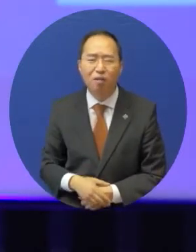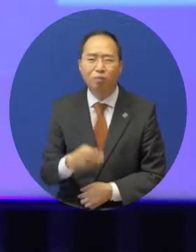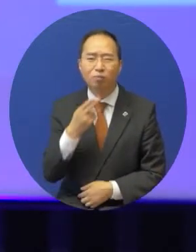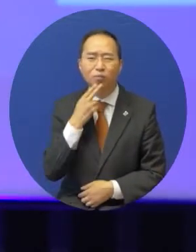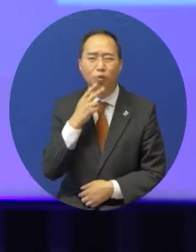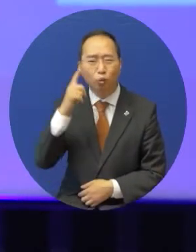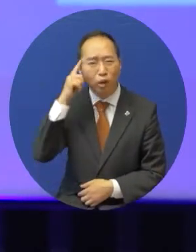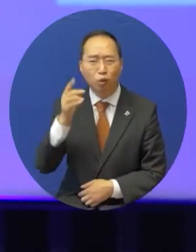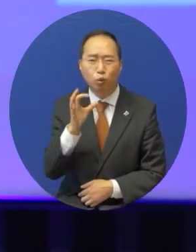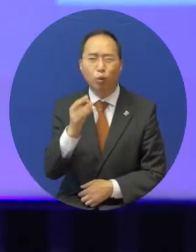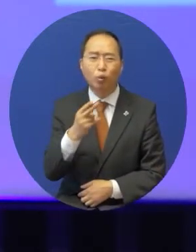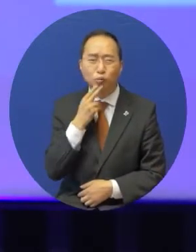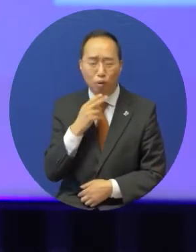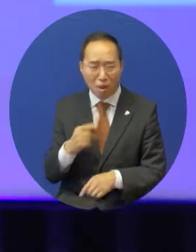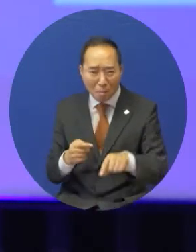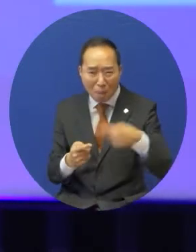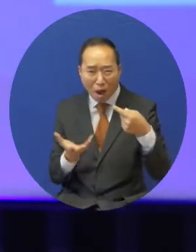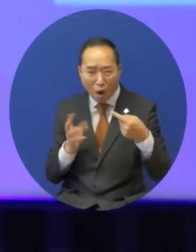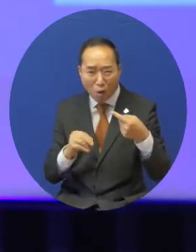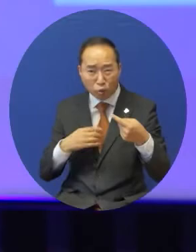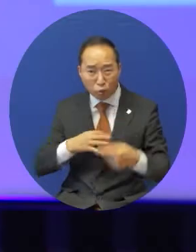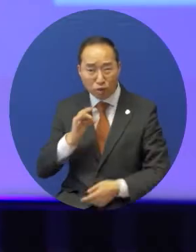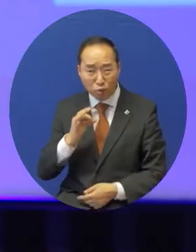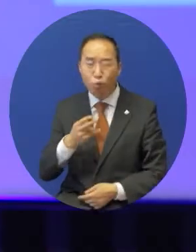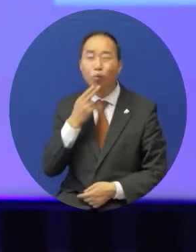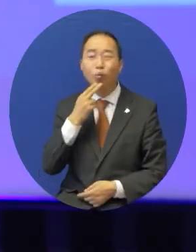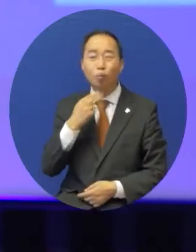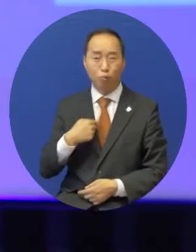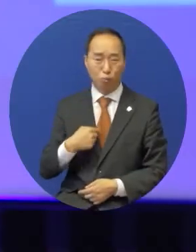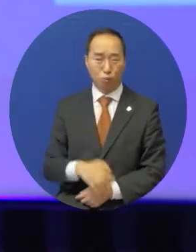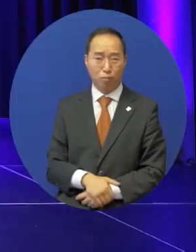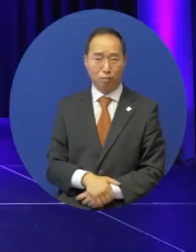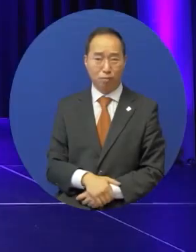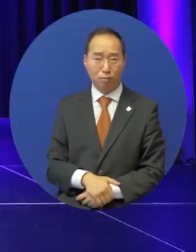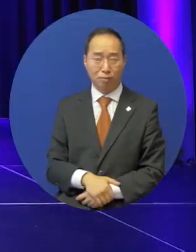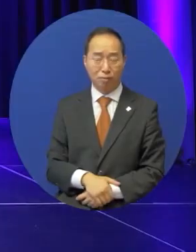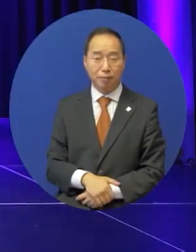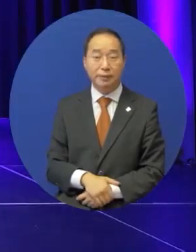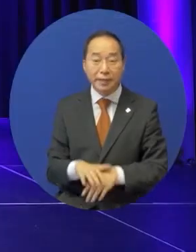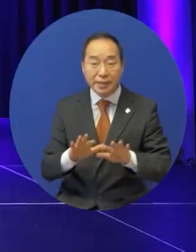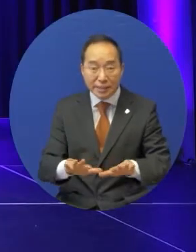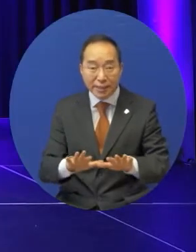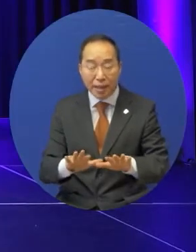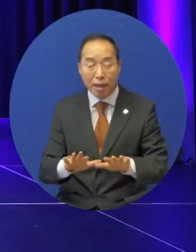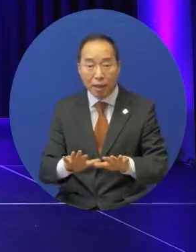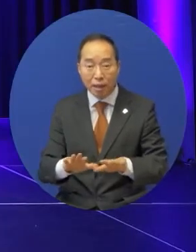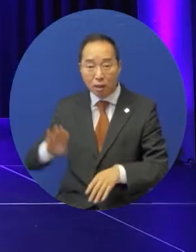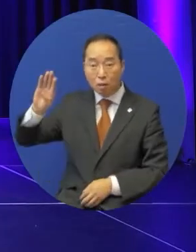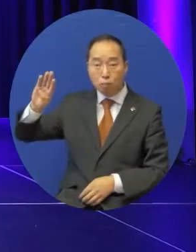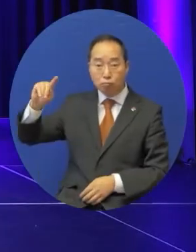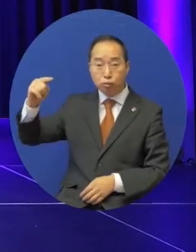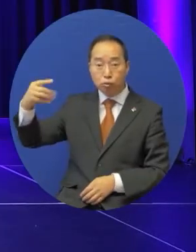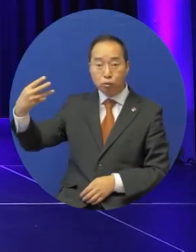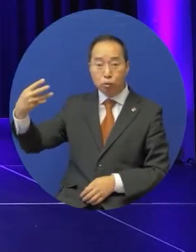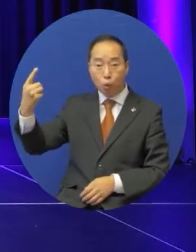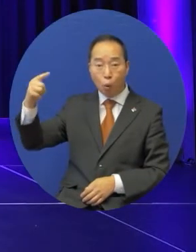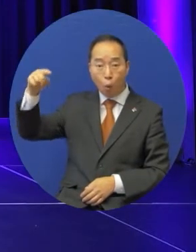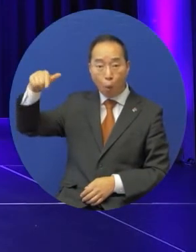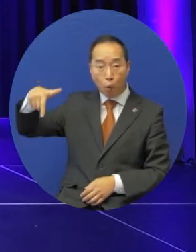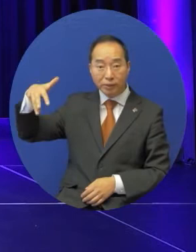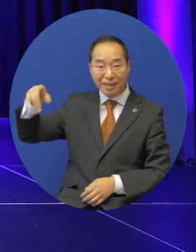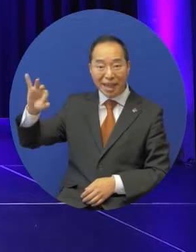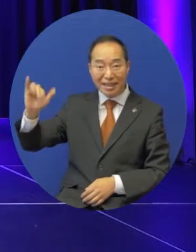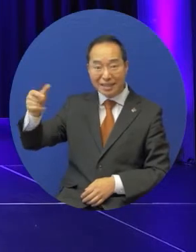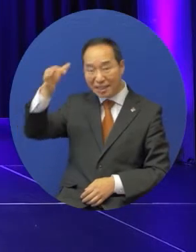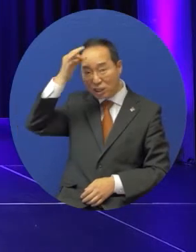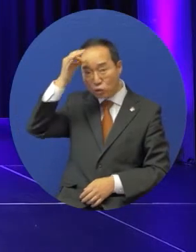있나요? 왜냐하면 100억이 없기 때문에 살 수가 없었죠. 근데 이제 이런 블록체인 기술을